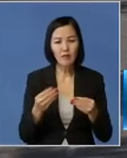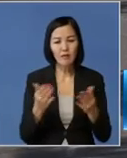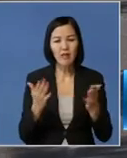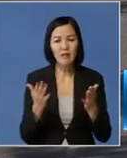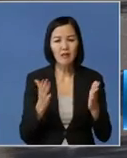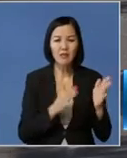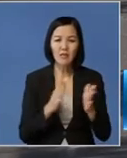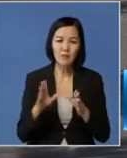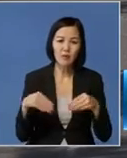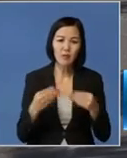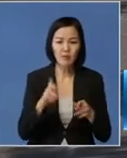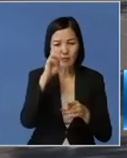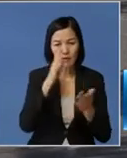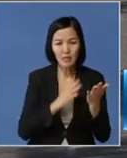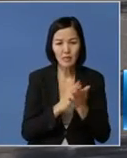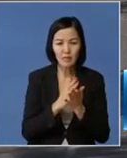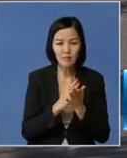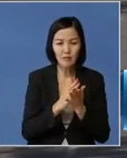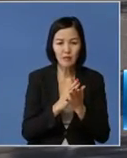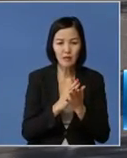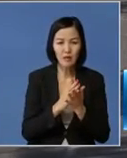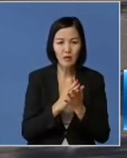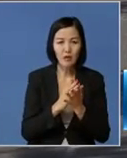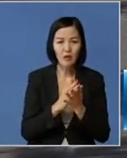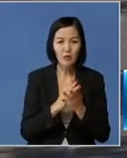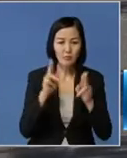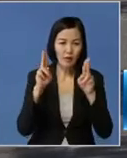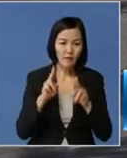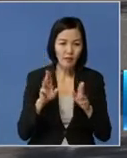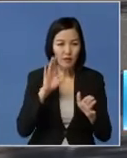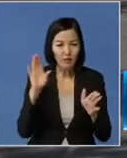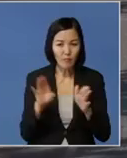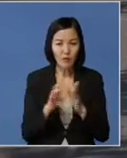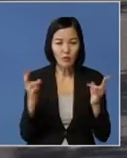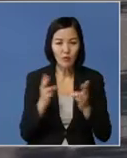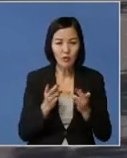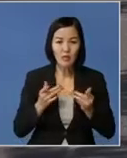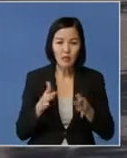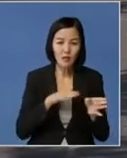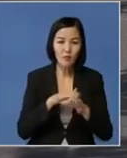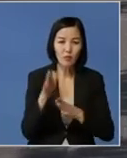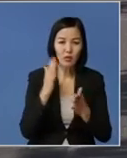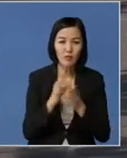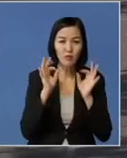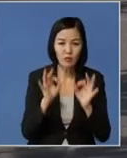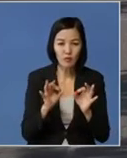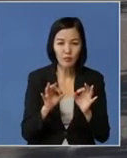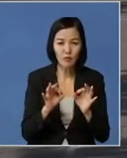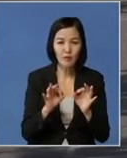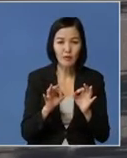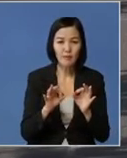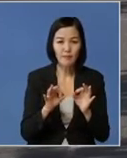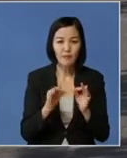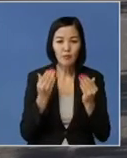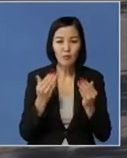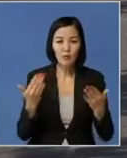бұл мемлекеттік қызмет стандарты болғандықтан оның ережелері сақталып жатыр ма, оның талаптары орындалып жатыр ма, содан кейін студенттердің